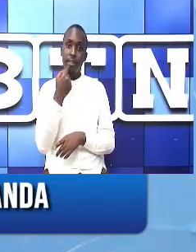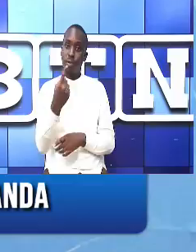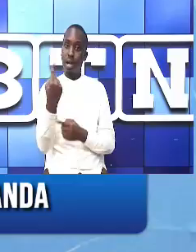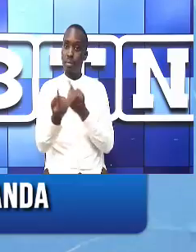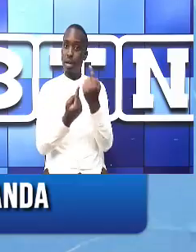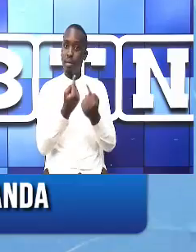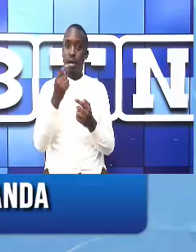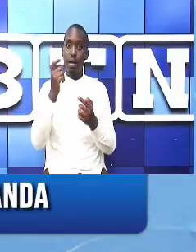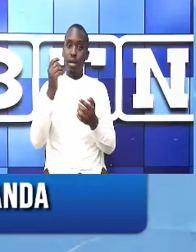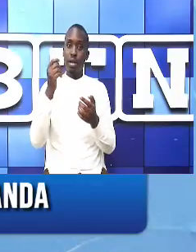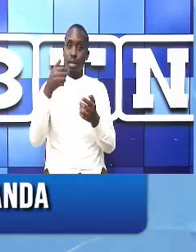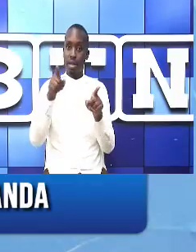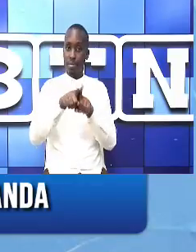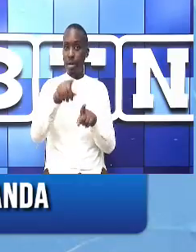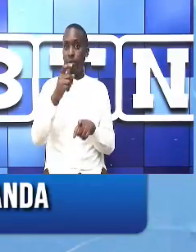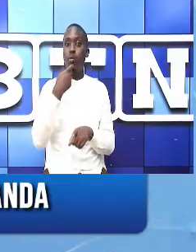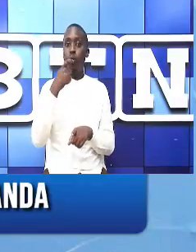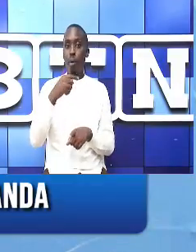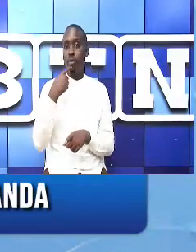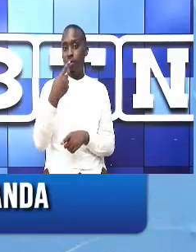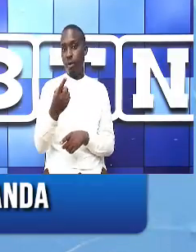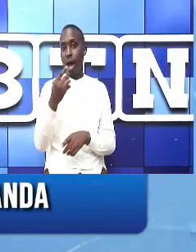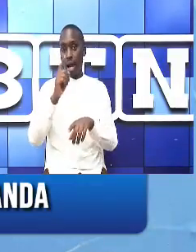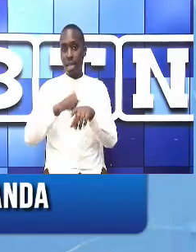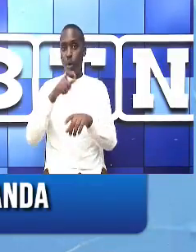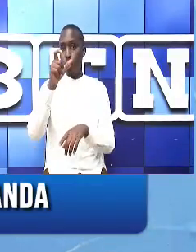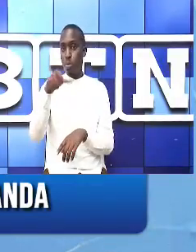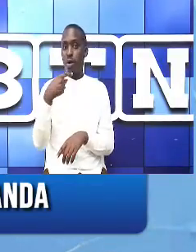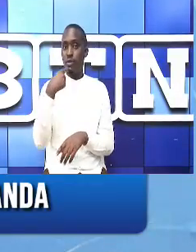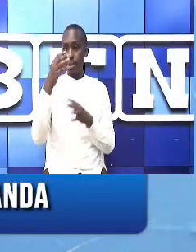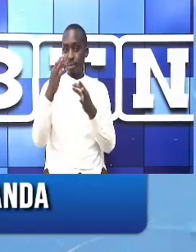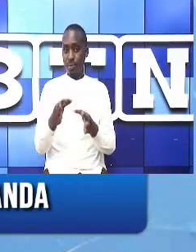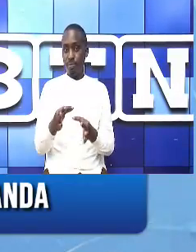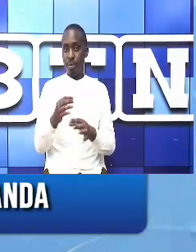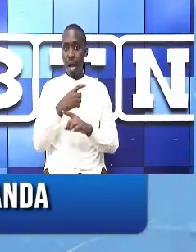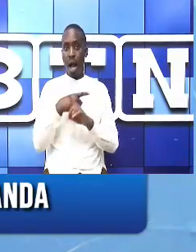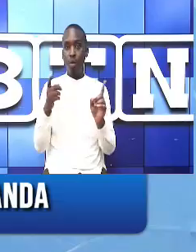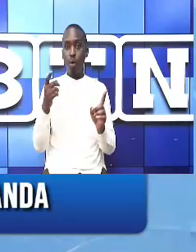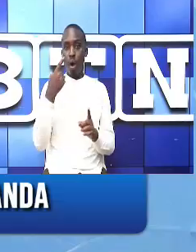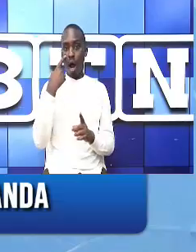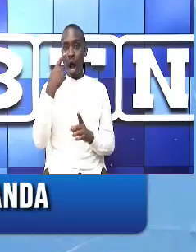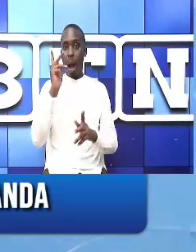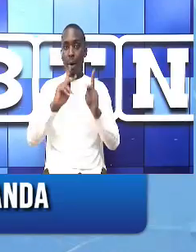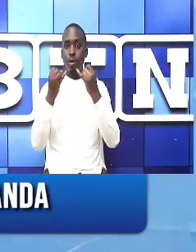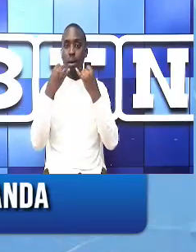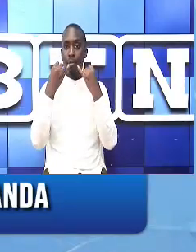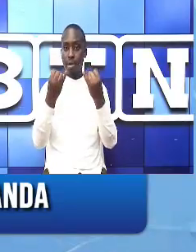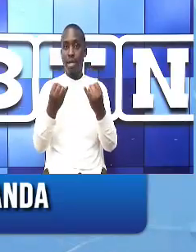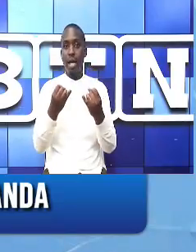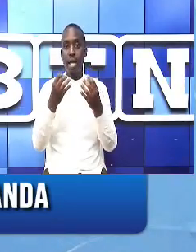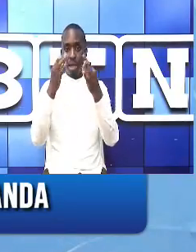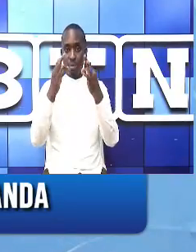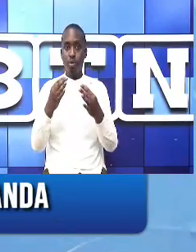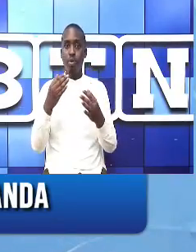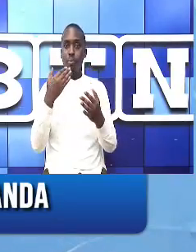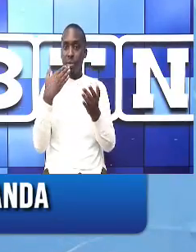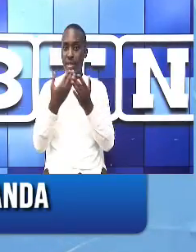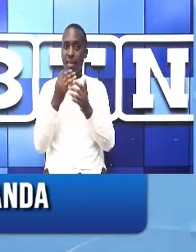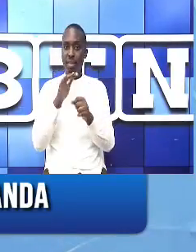nacyo tugomba kukivuga rimwe na rimwe kuko hari igihe umuntu avuga ibintu abantu ukababwira ibintu byiza